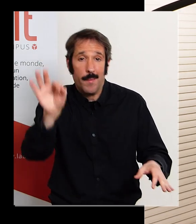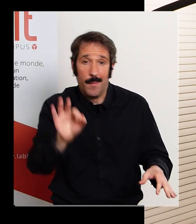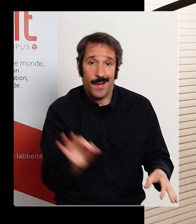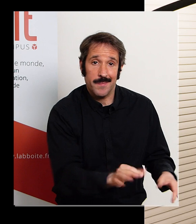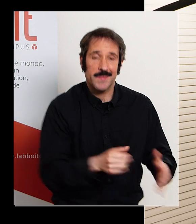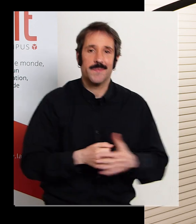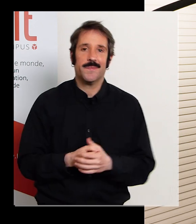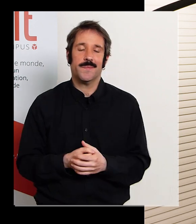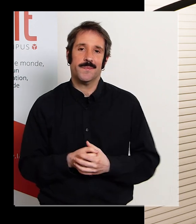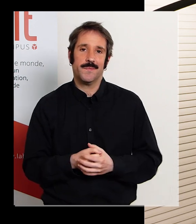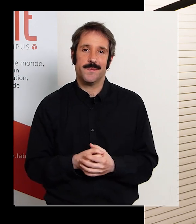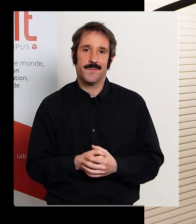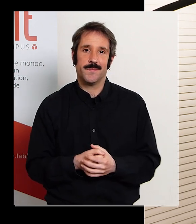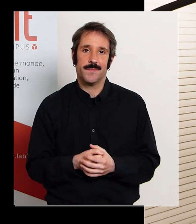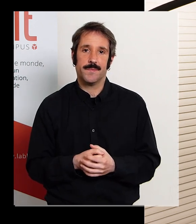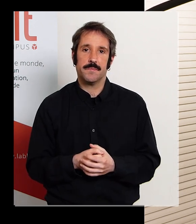et continuer le chemin.